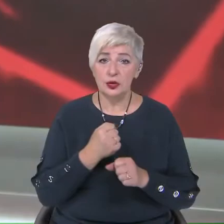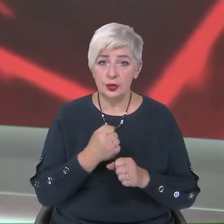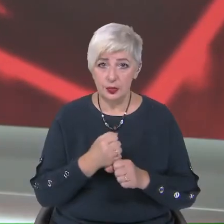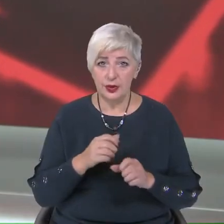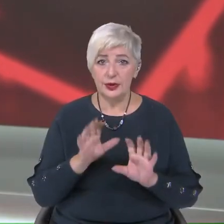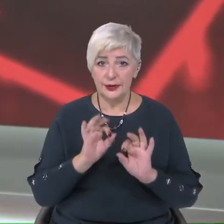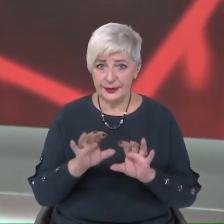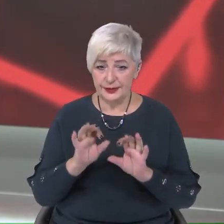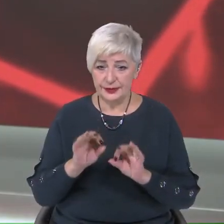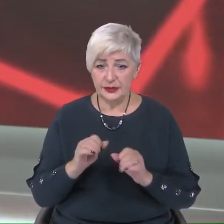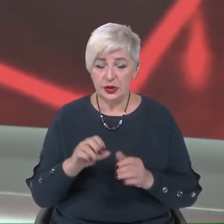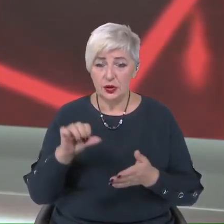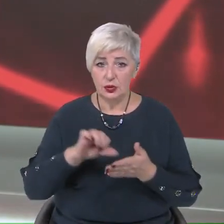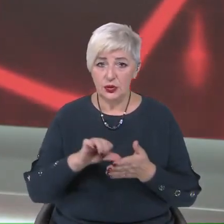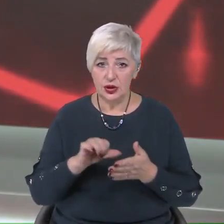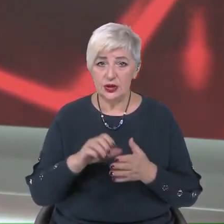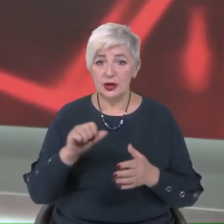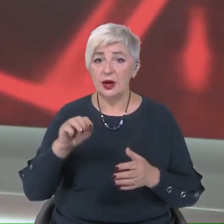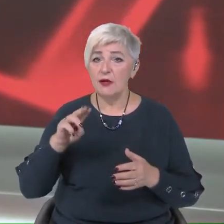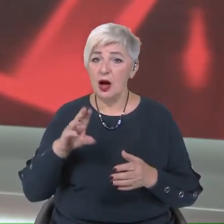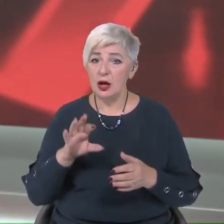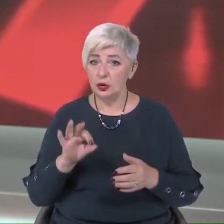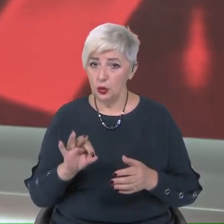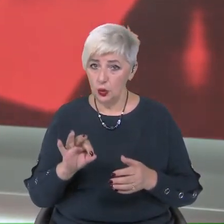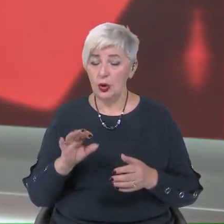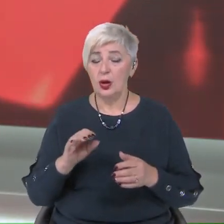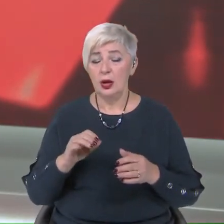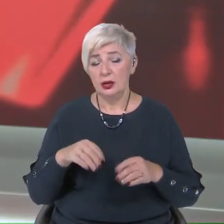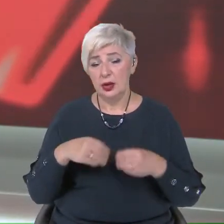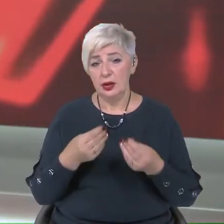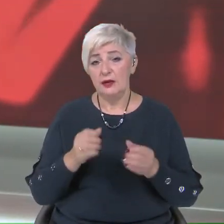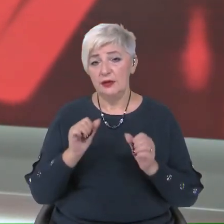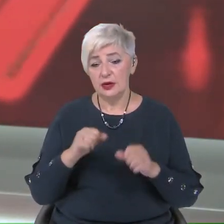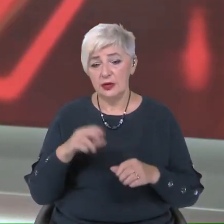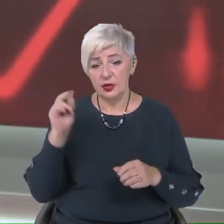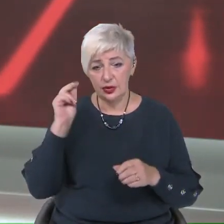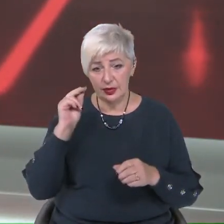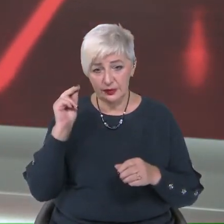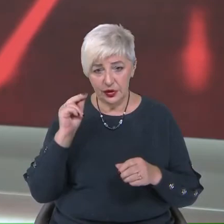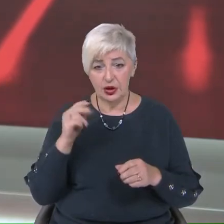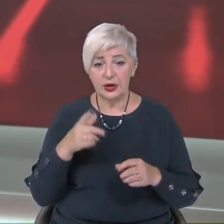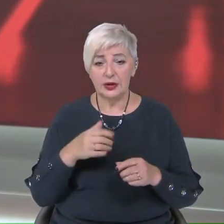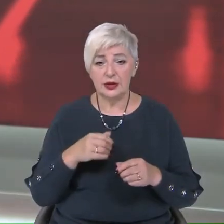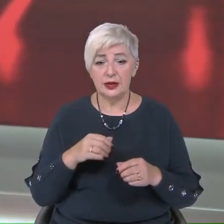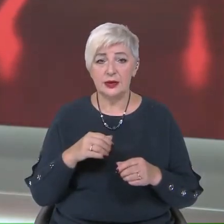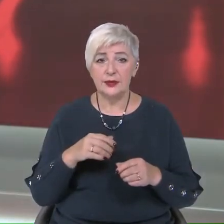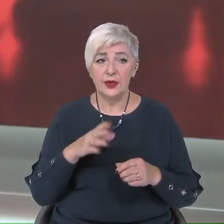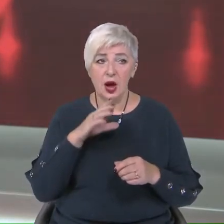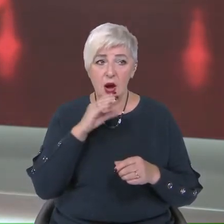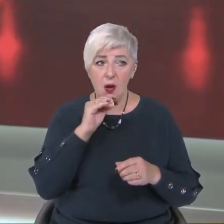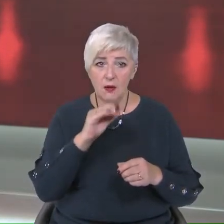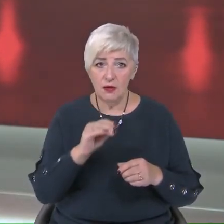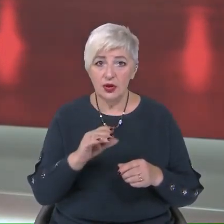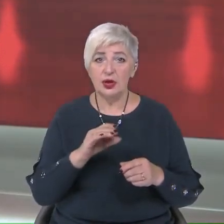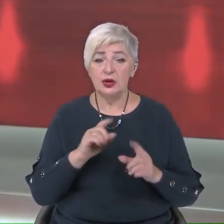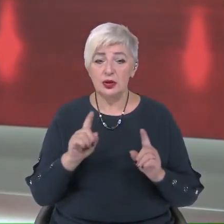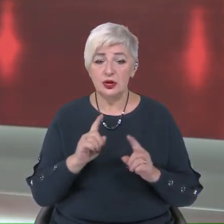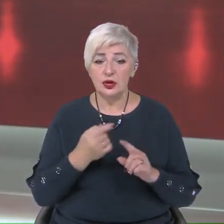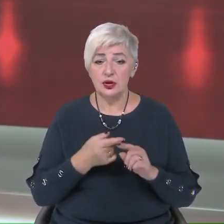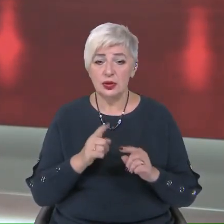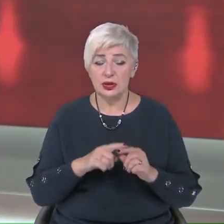що учасникам АТО надали можливість вивчати такі курси, мова йшла про те, що це